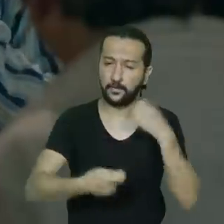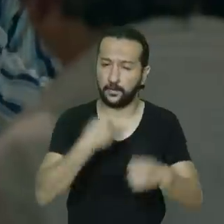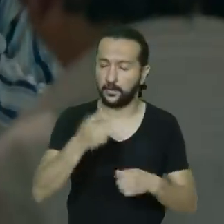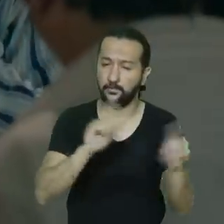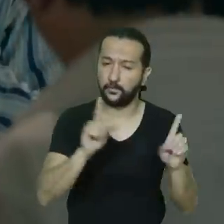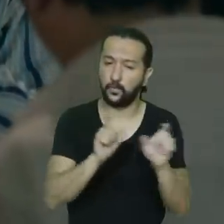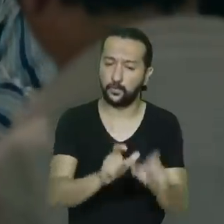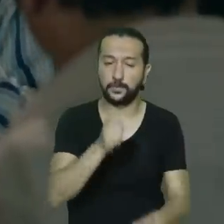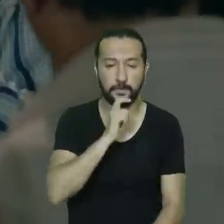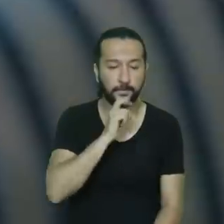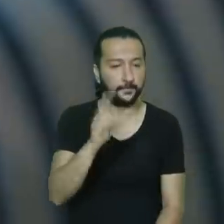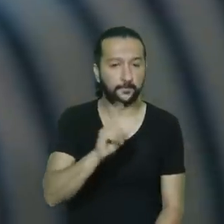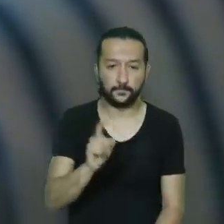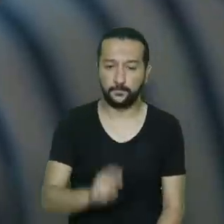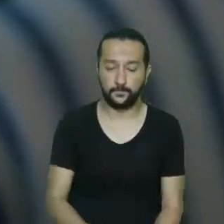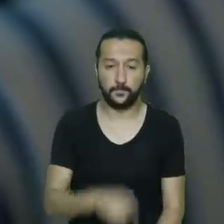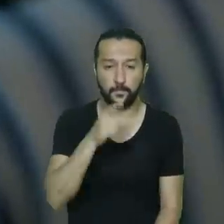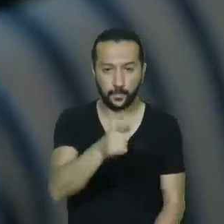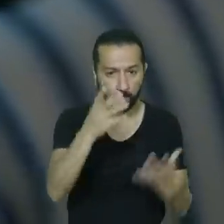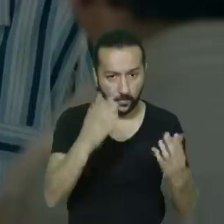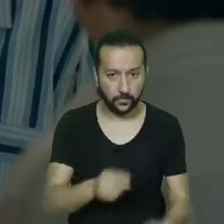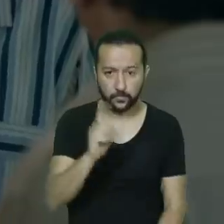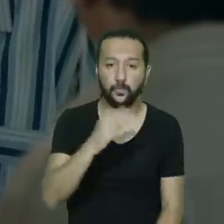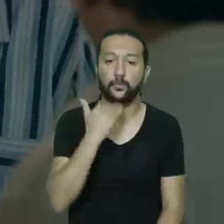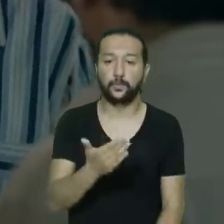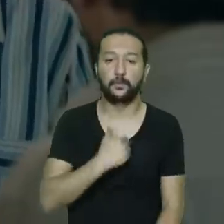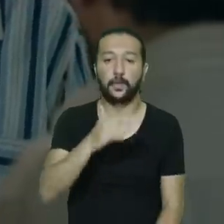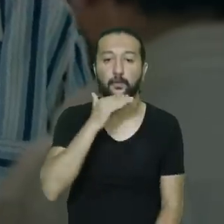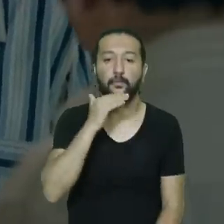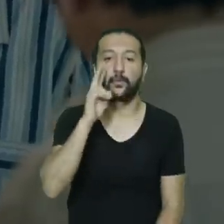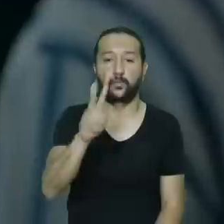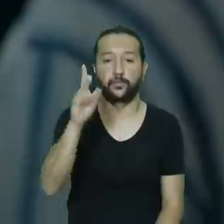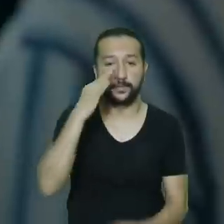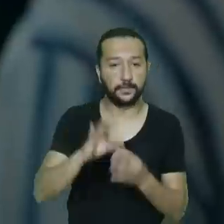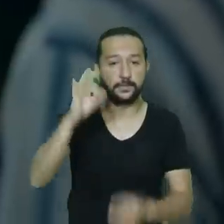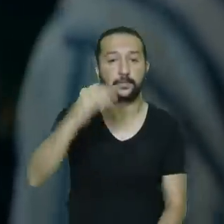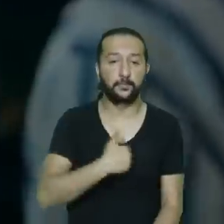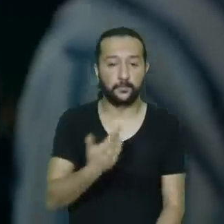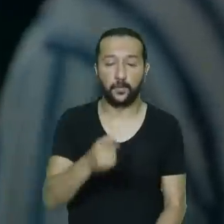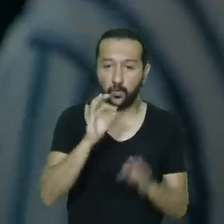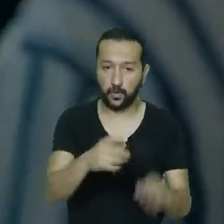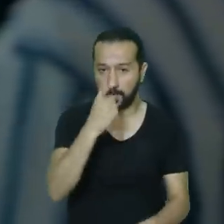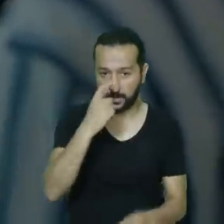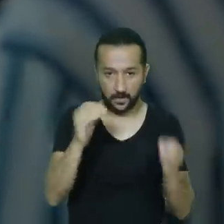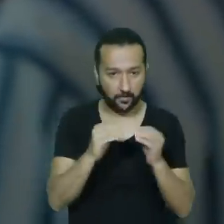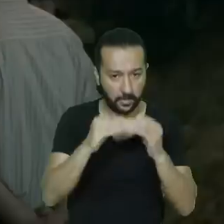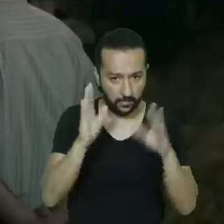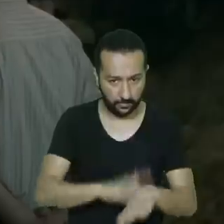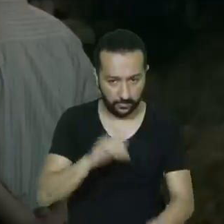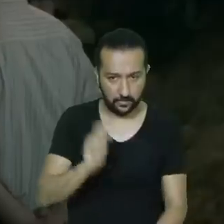iftiradan saklasın. Oğlum öyle şey, ben Avrupa görmüş bir insanım. Öyle kabalı gider miyim